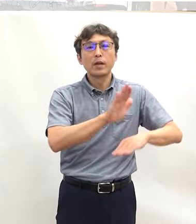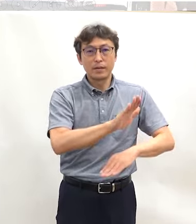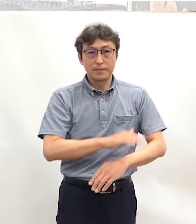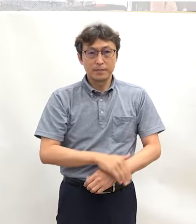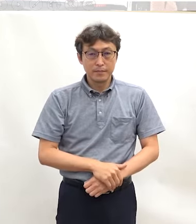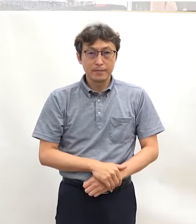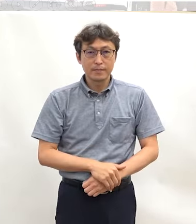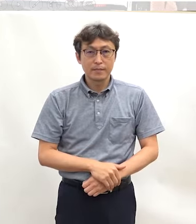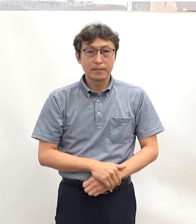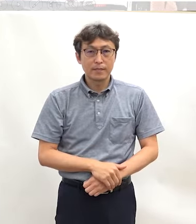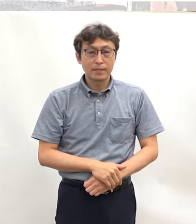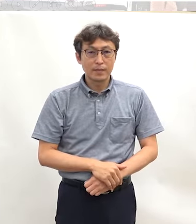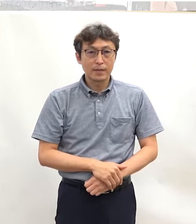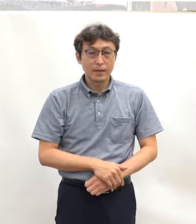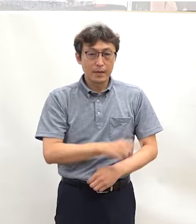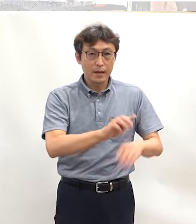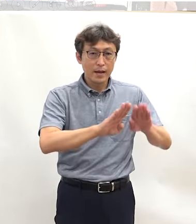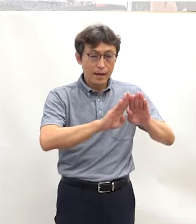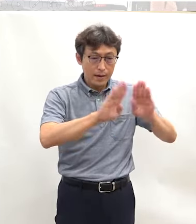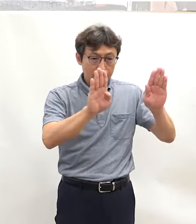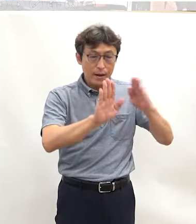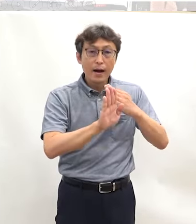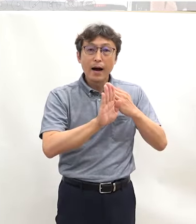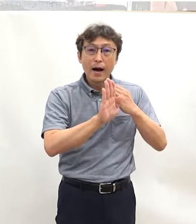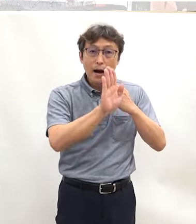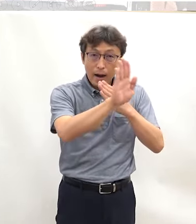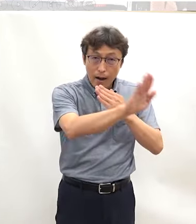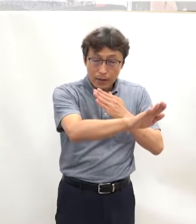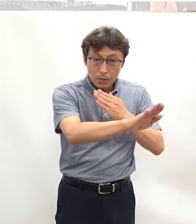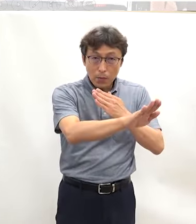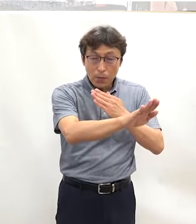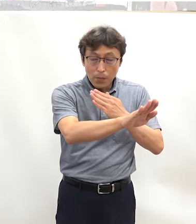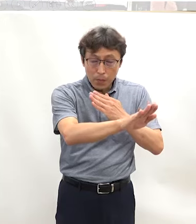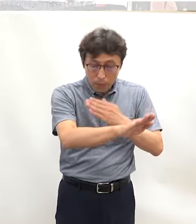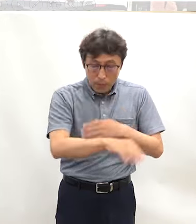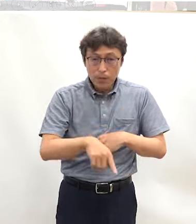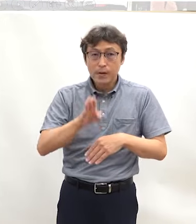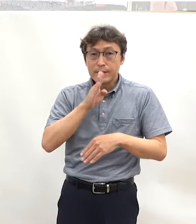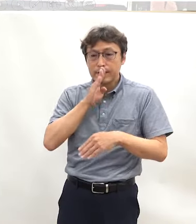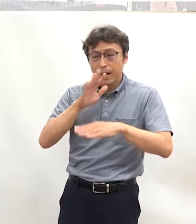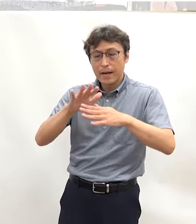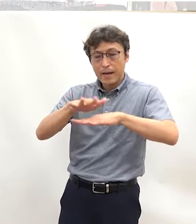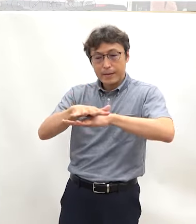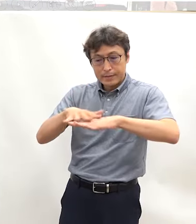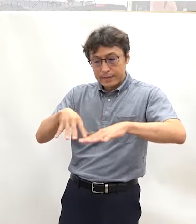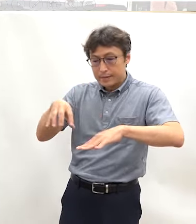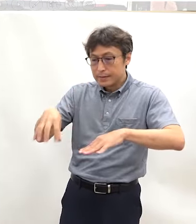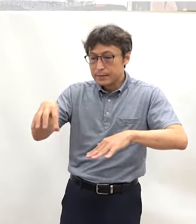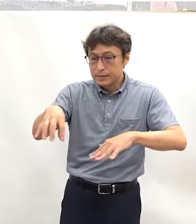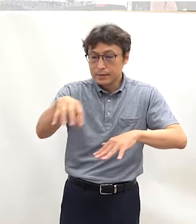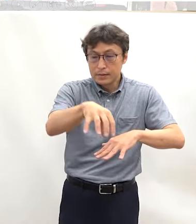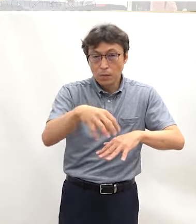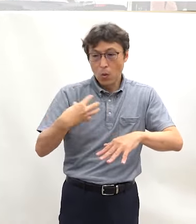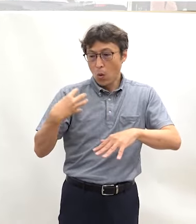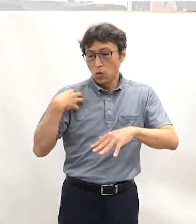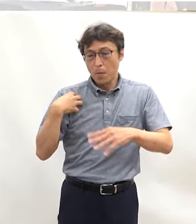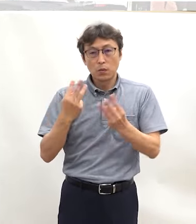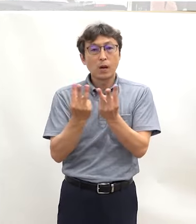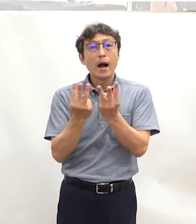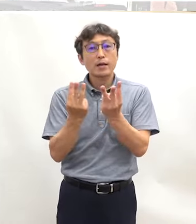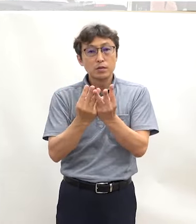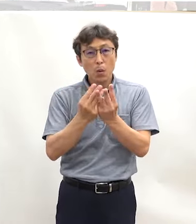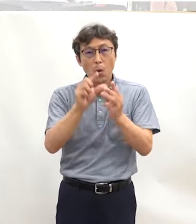開設後の産科医療機関の当番回数は3回から4回という形で、若